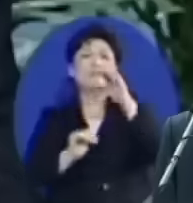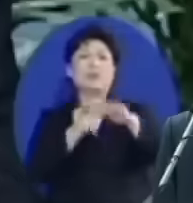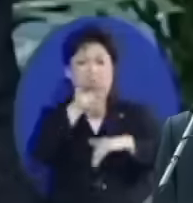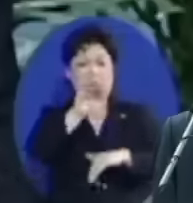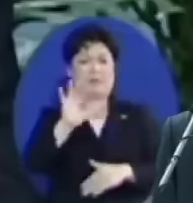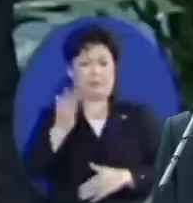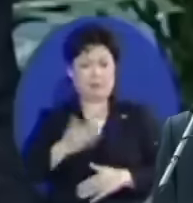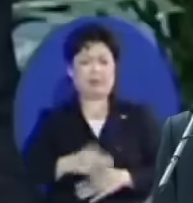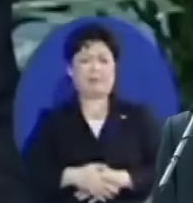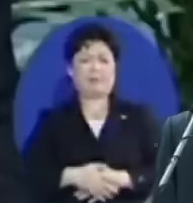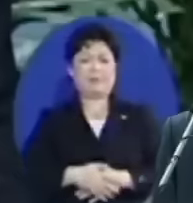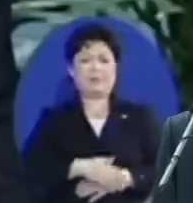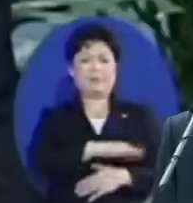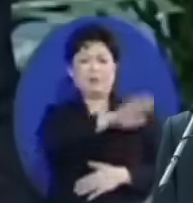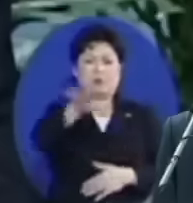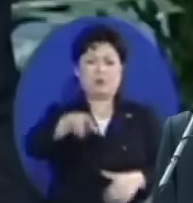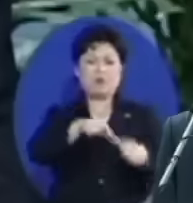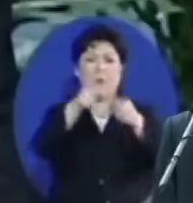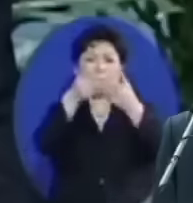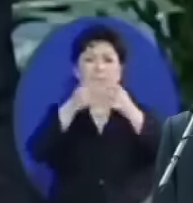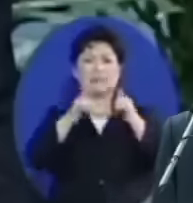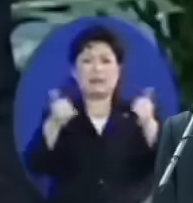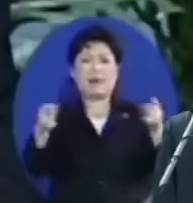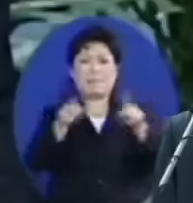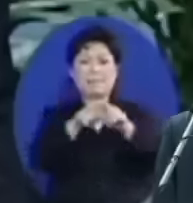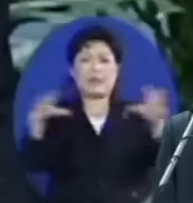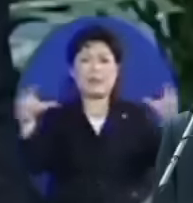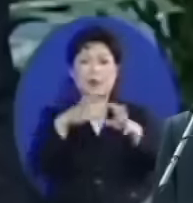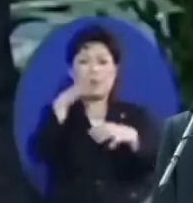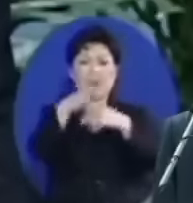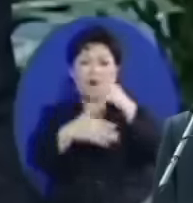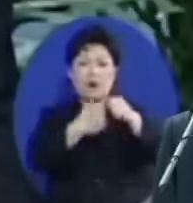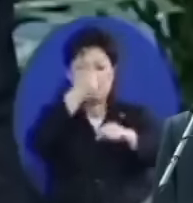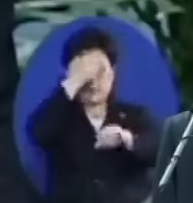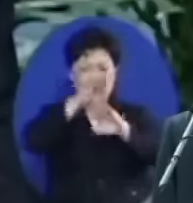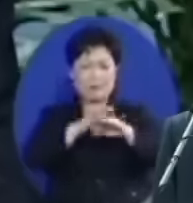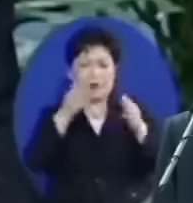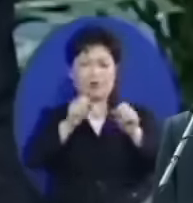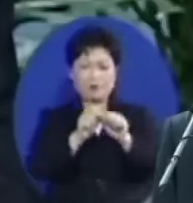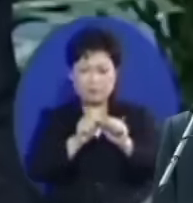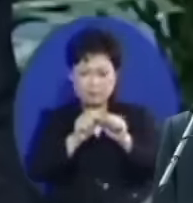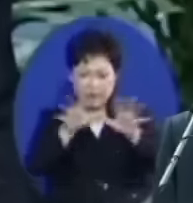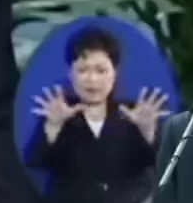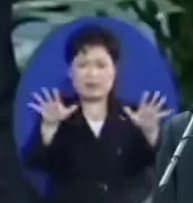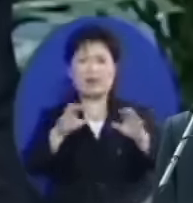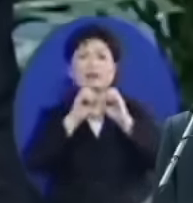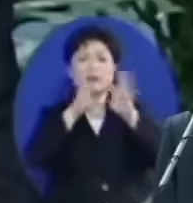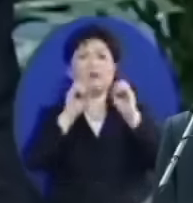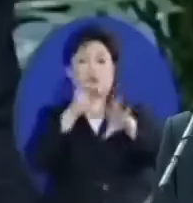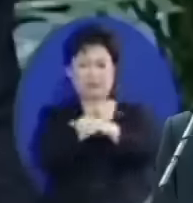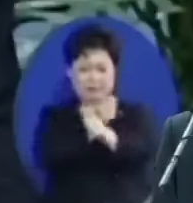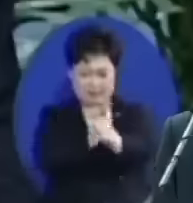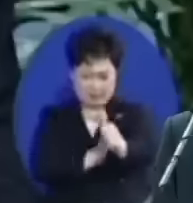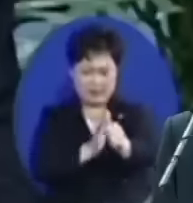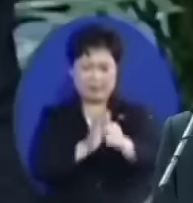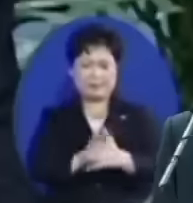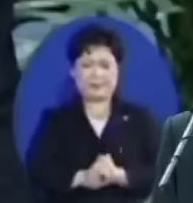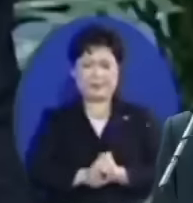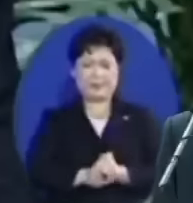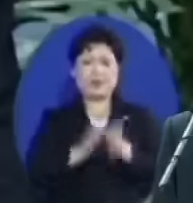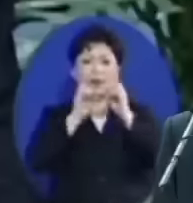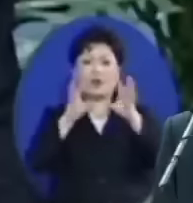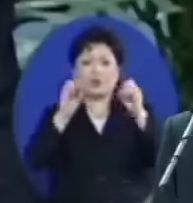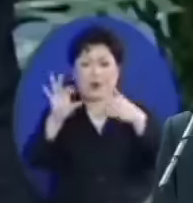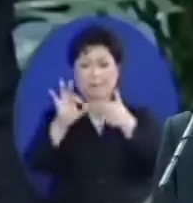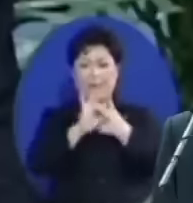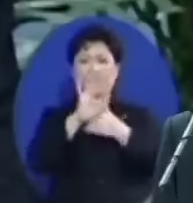것입니다. 우리 구원받은 자가 함께 모여 주님을 예배한 후에 흩어나갈 때 전도해야 되는 것입니다.